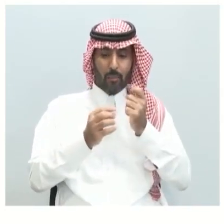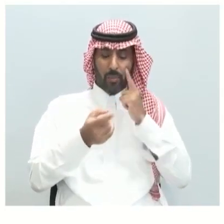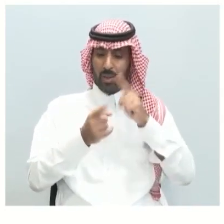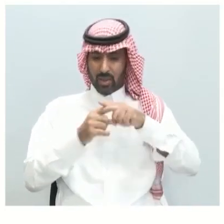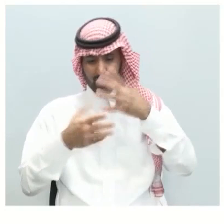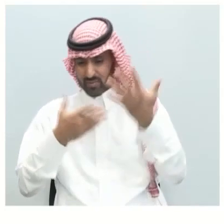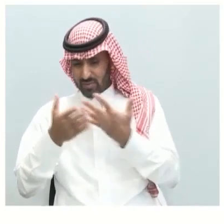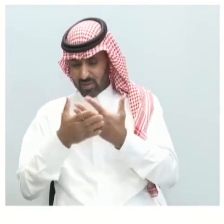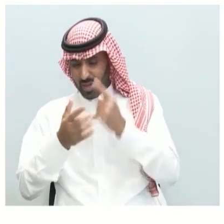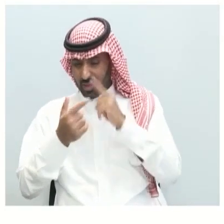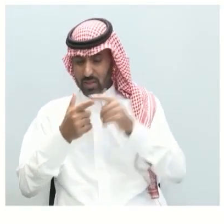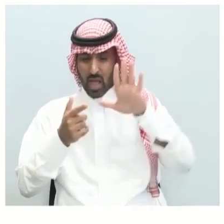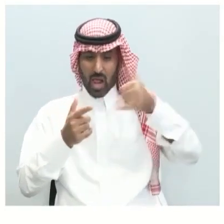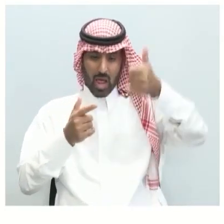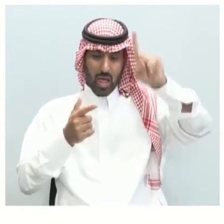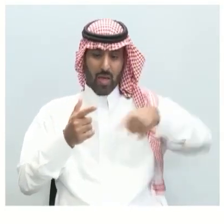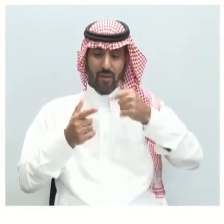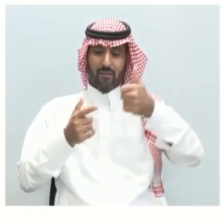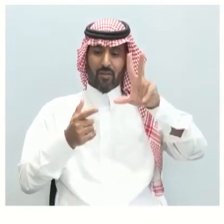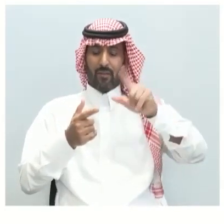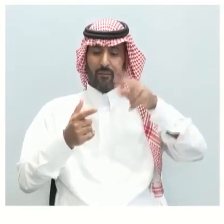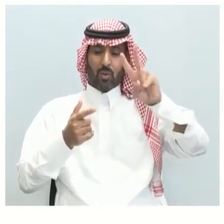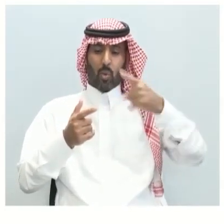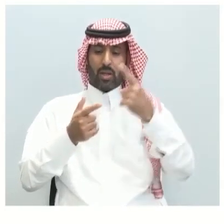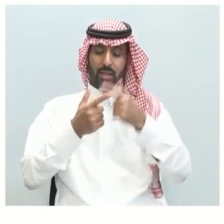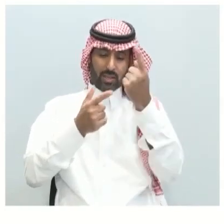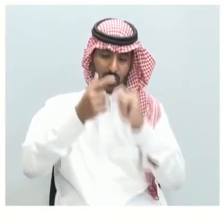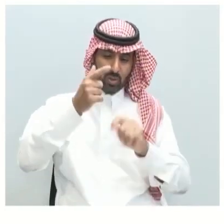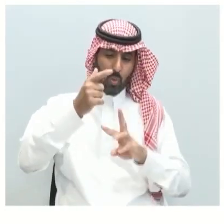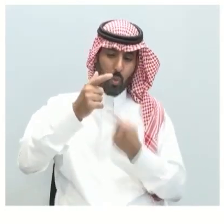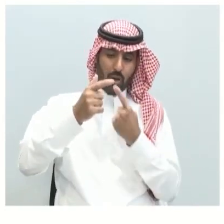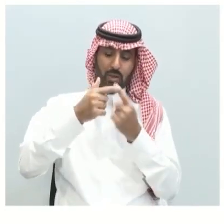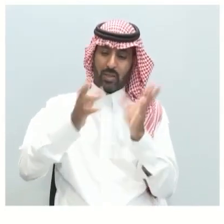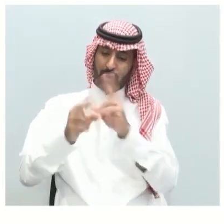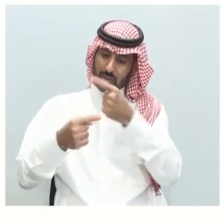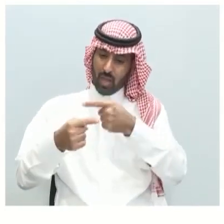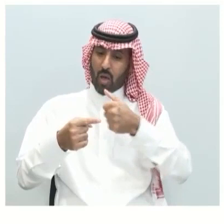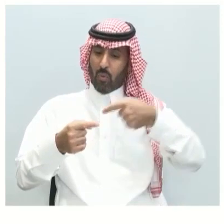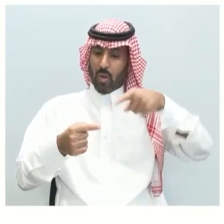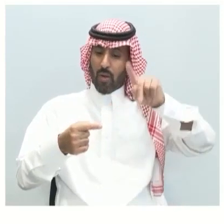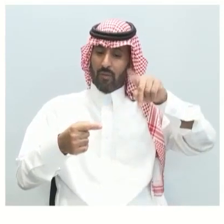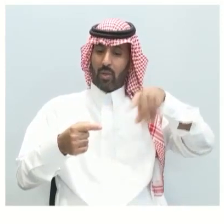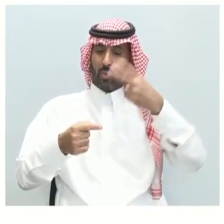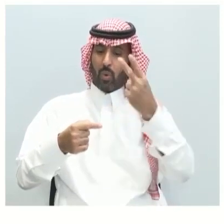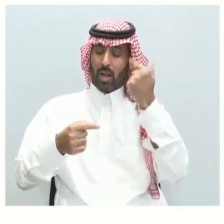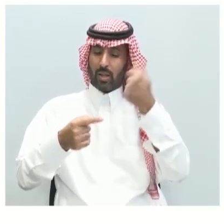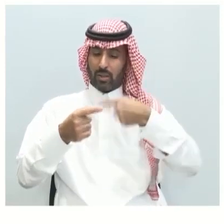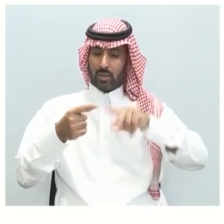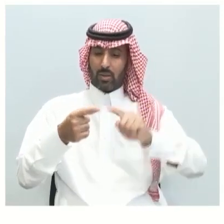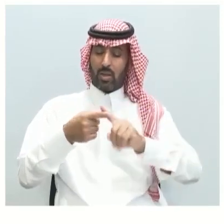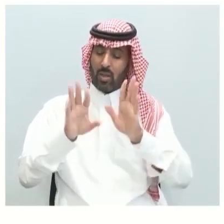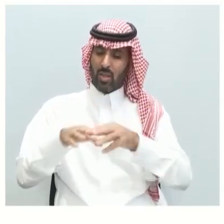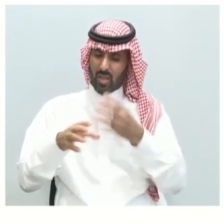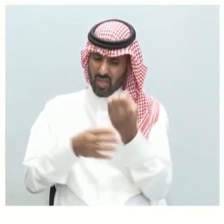العلاقه بينهما الان شارل في 2 في1 على التي 1 تساوي ال v2 على التي 2 هنا يكون الضغط هو